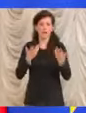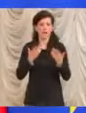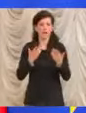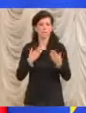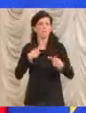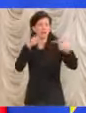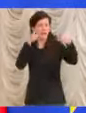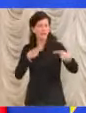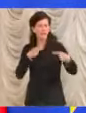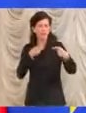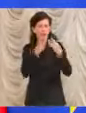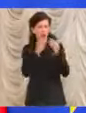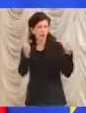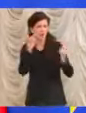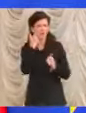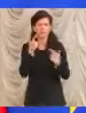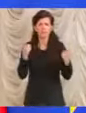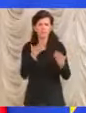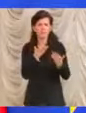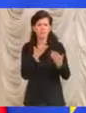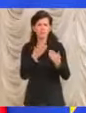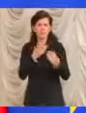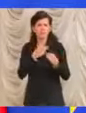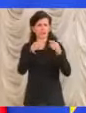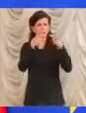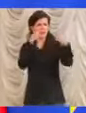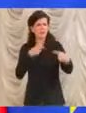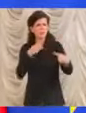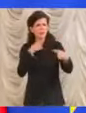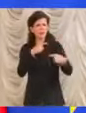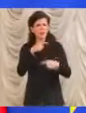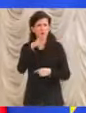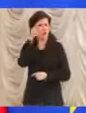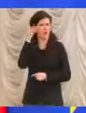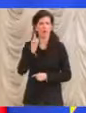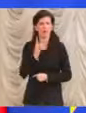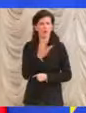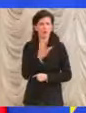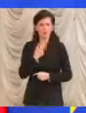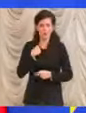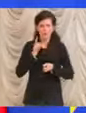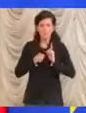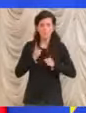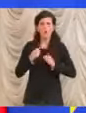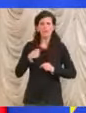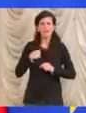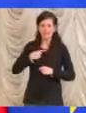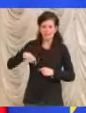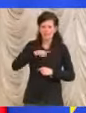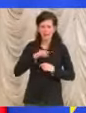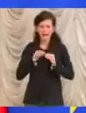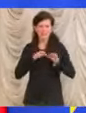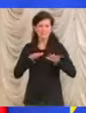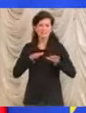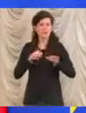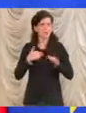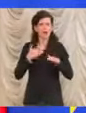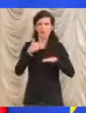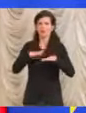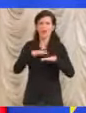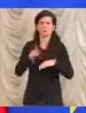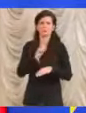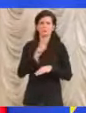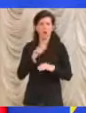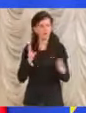nemico sconosciuto che la politica di per sé non è abilitata e non è abituata ad affrontare è la